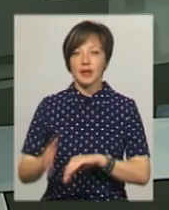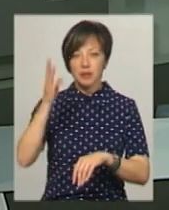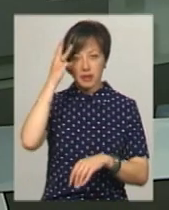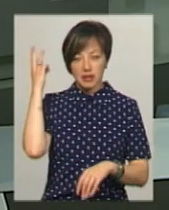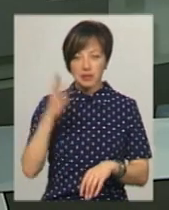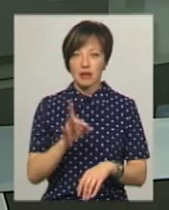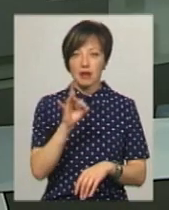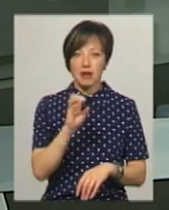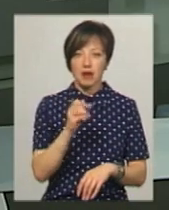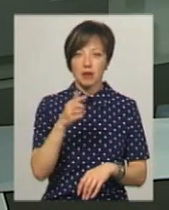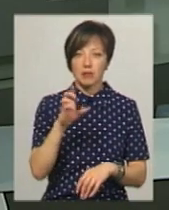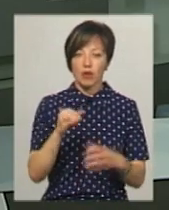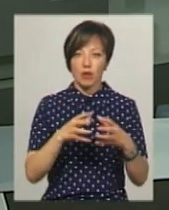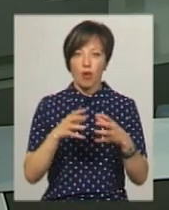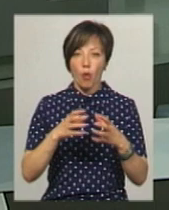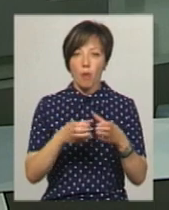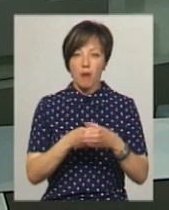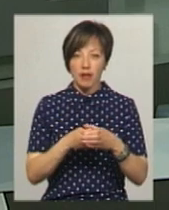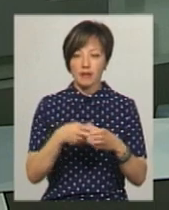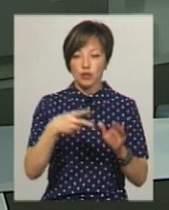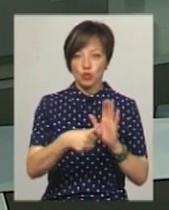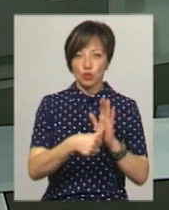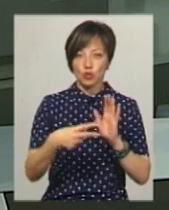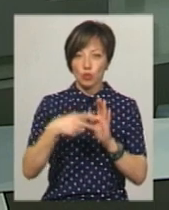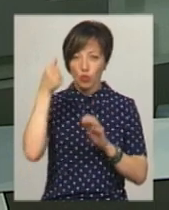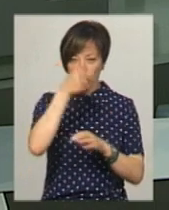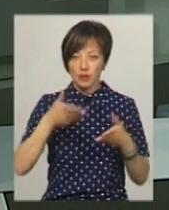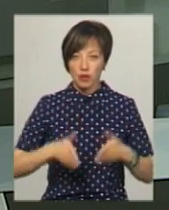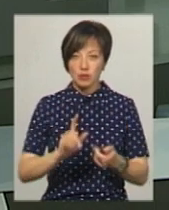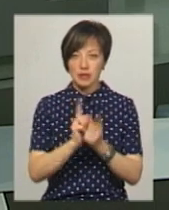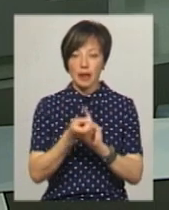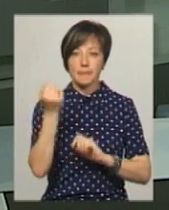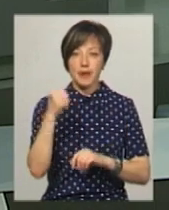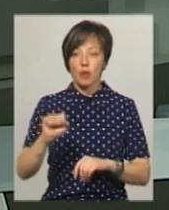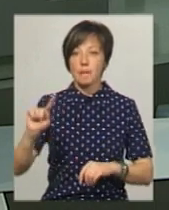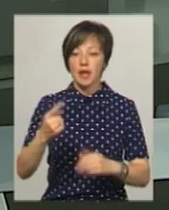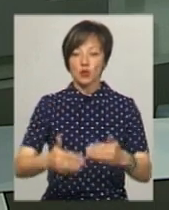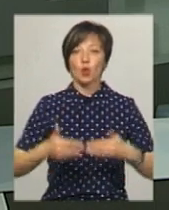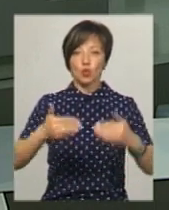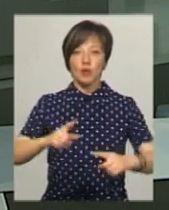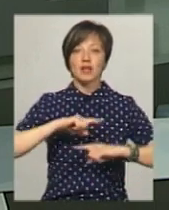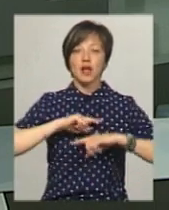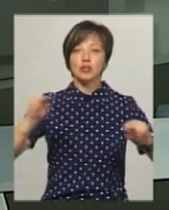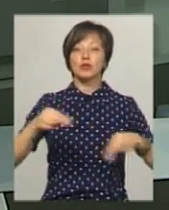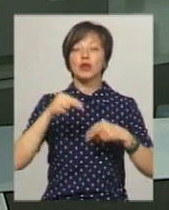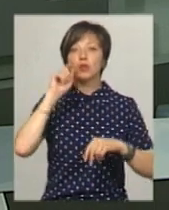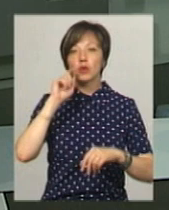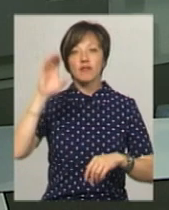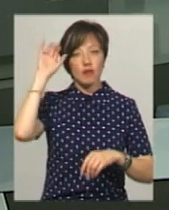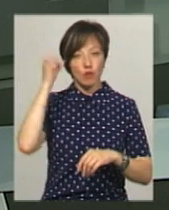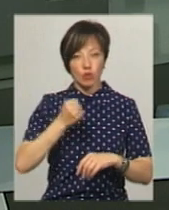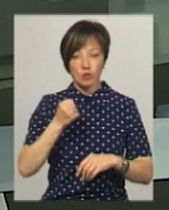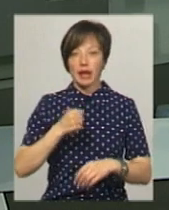Хмельницька регбійна команда «Буревісник» 2006-2007 років народження стала переможцею першого туру фіналу Чемпіонату України в Кривому